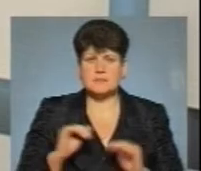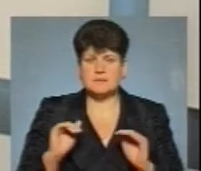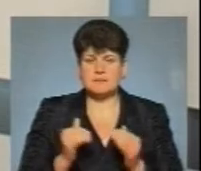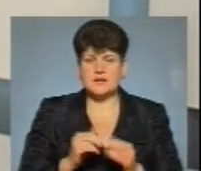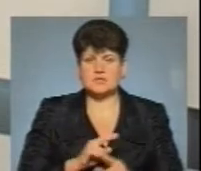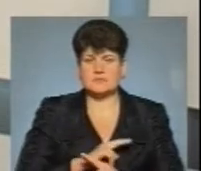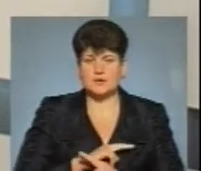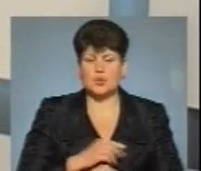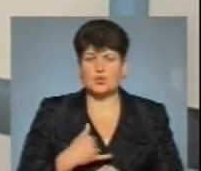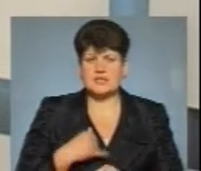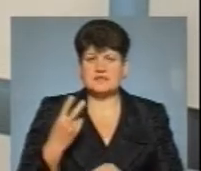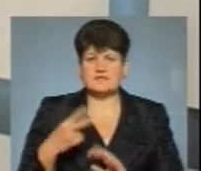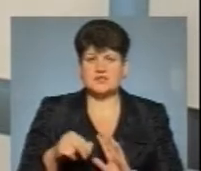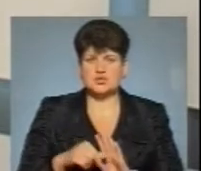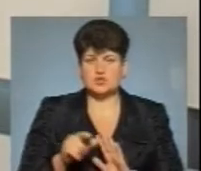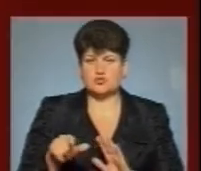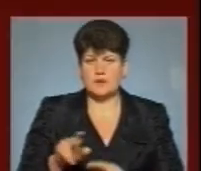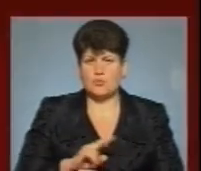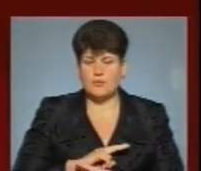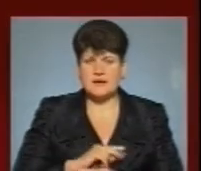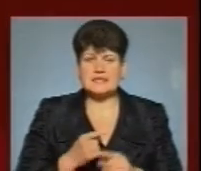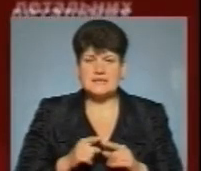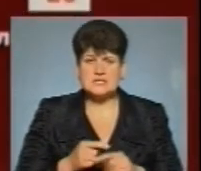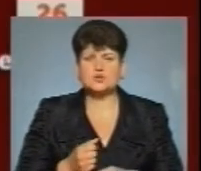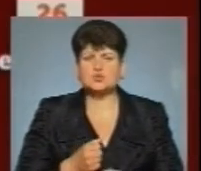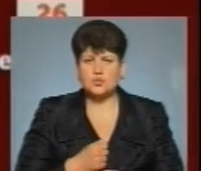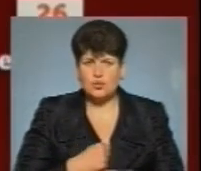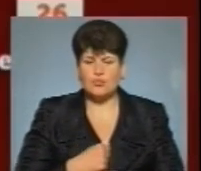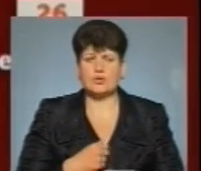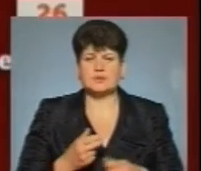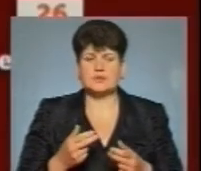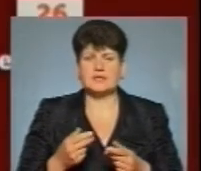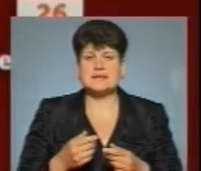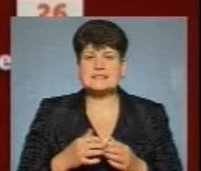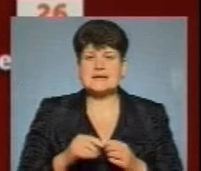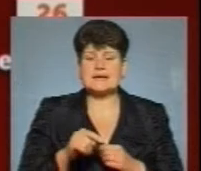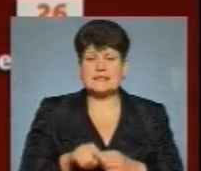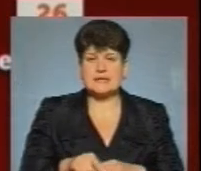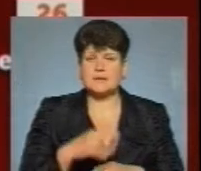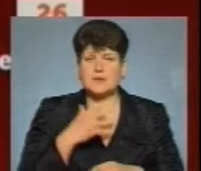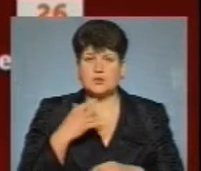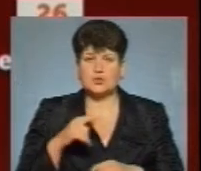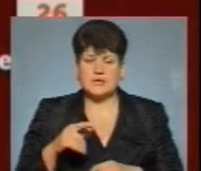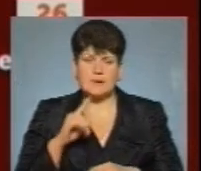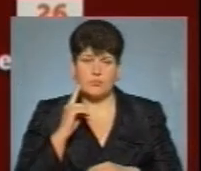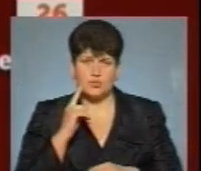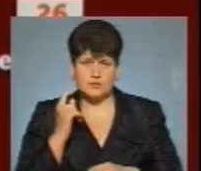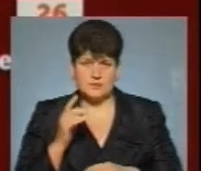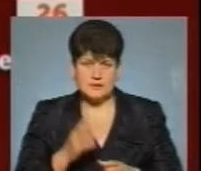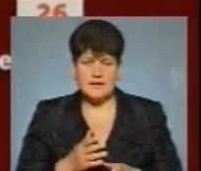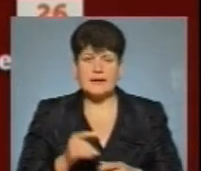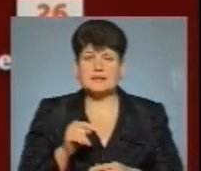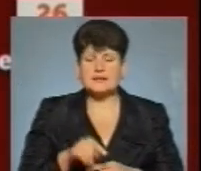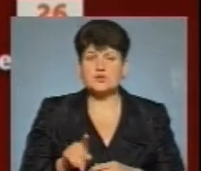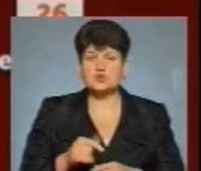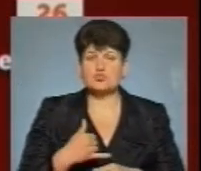нас 26 чоловік померло. Звичайно, це дуже шкода, тому що і серед них багато людей молодого віку, але то, що в